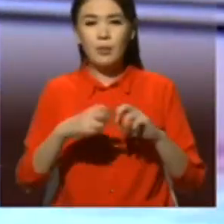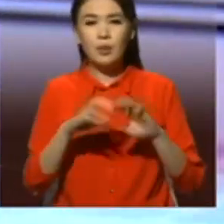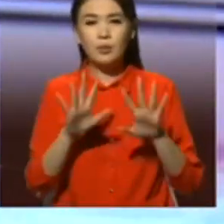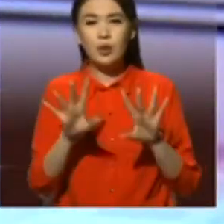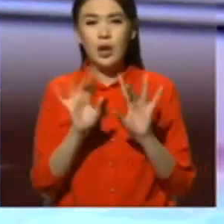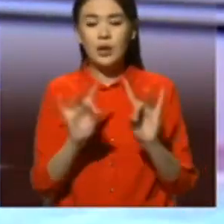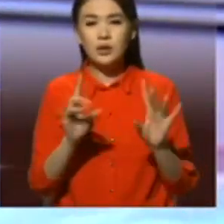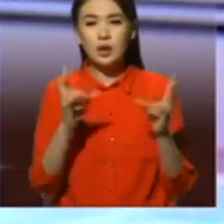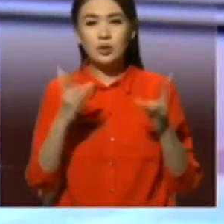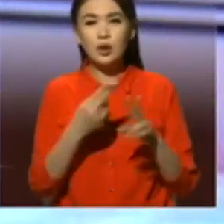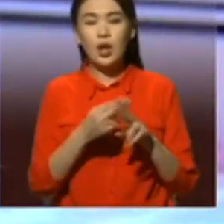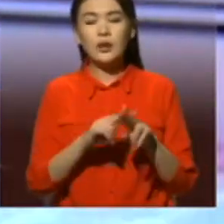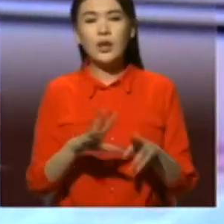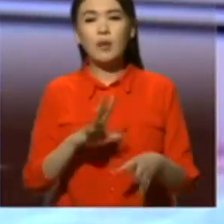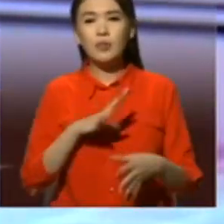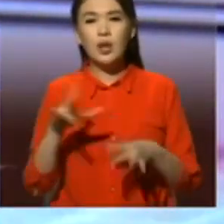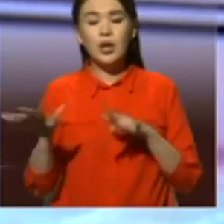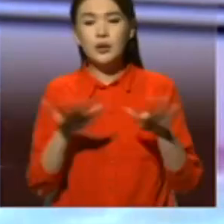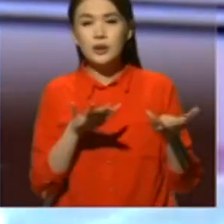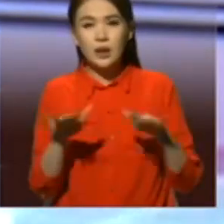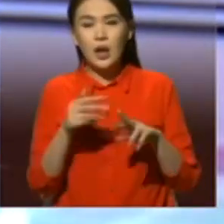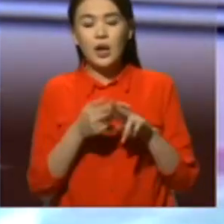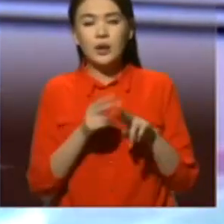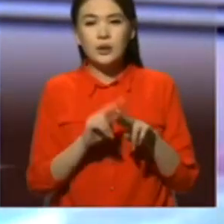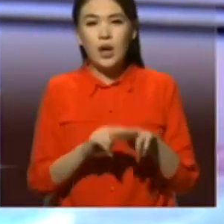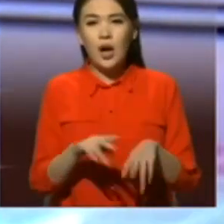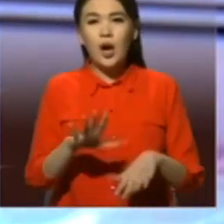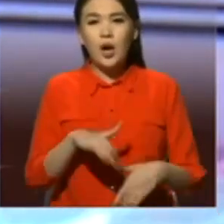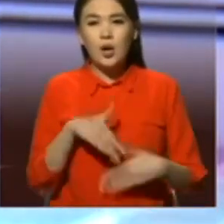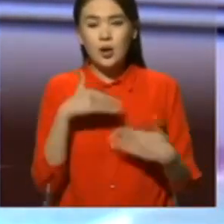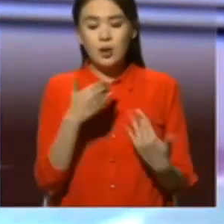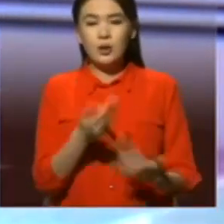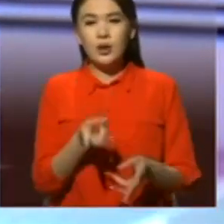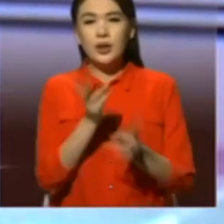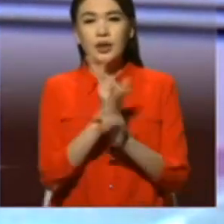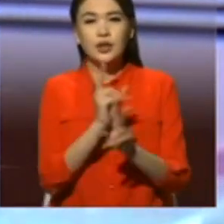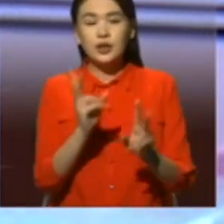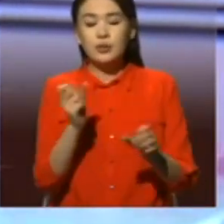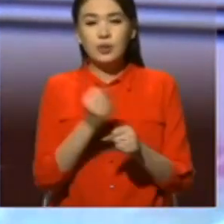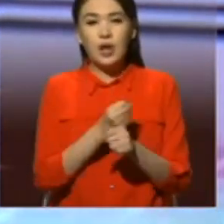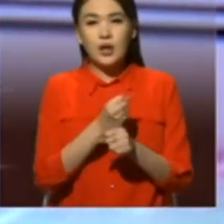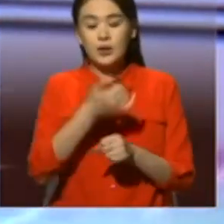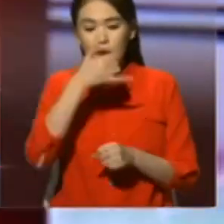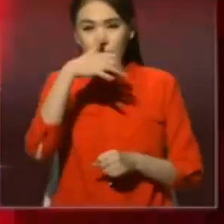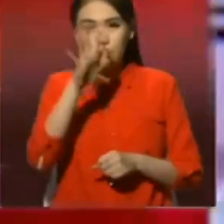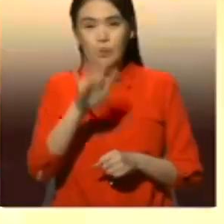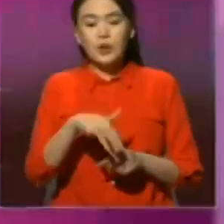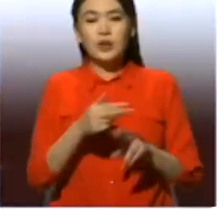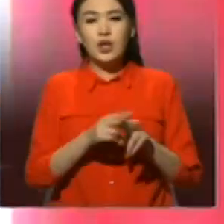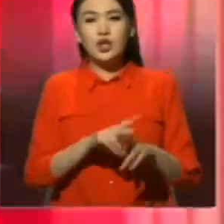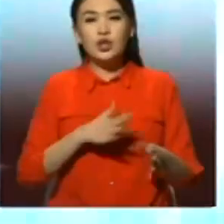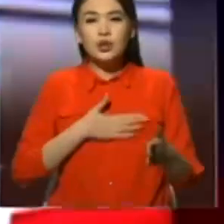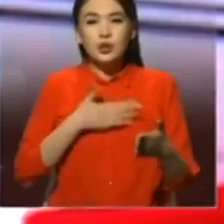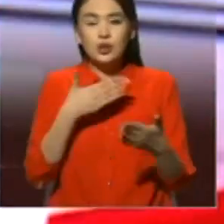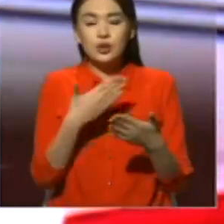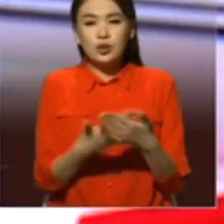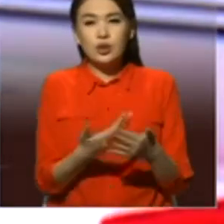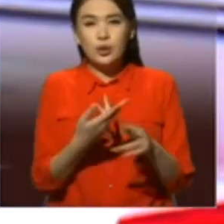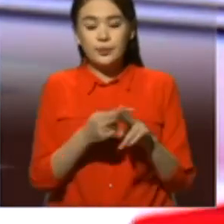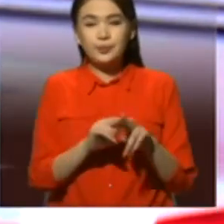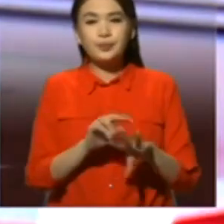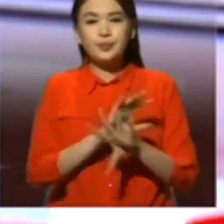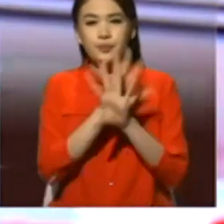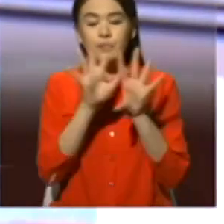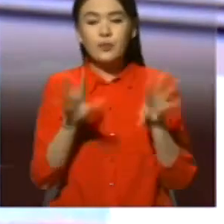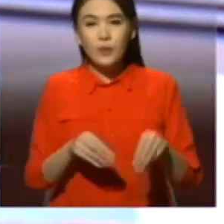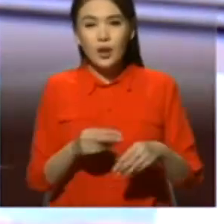бұл еріктілердің жасап жатқан дүниесін ол жаңағы ешкім жасай алмайды. Бұлар жан жүрегімен бар